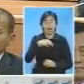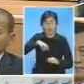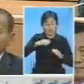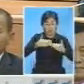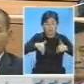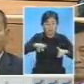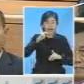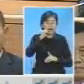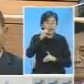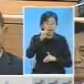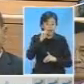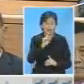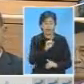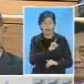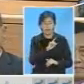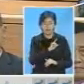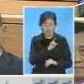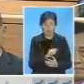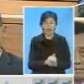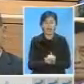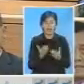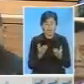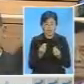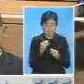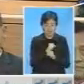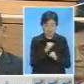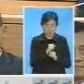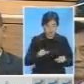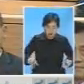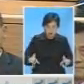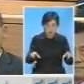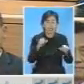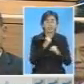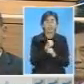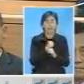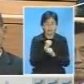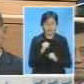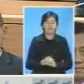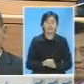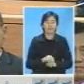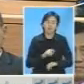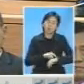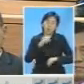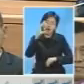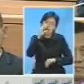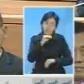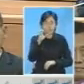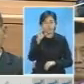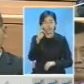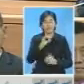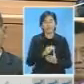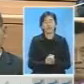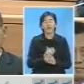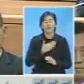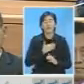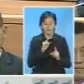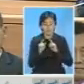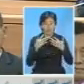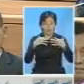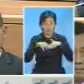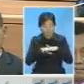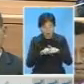านนั้นได้มาปั้นคันดินทั้งสองแนวครับในเวลาประมาณ2 ทุ่มผมได้ไปประสานงาน